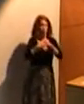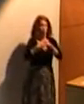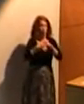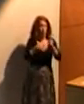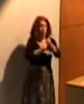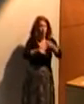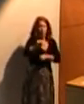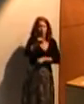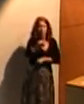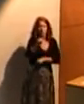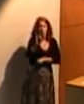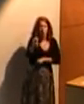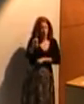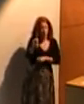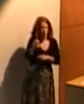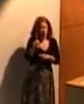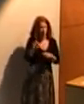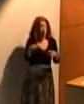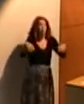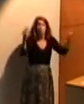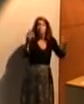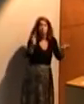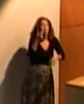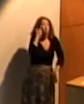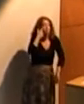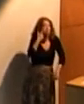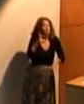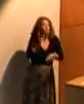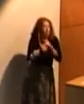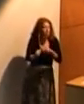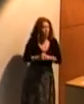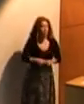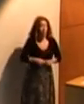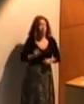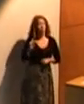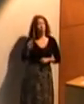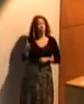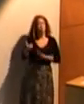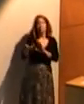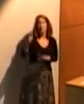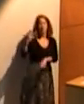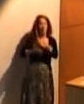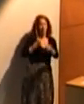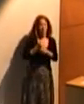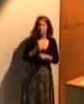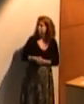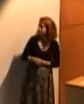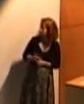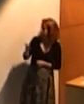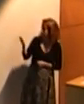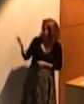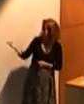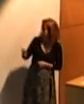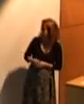voir si ça fonctionne quand même et bien philippe marlière il ya quelques années s'amuser à changer voyez sur ceux